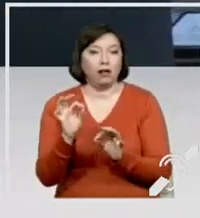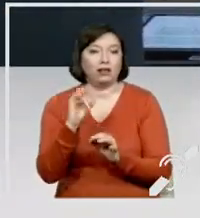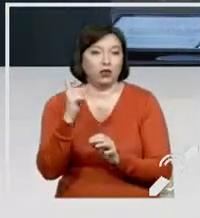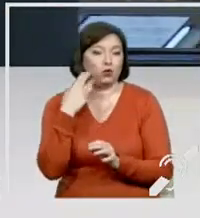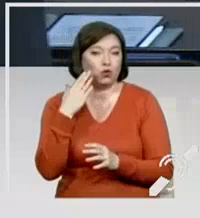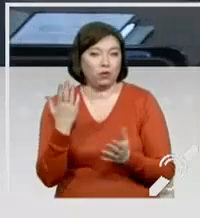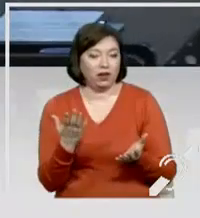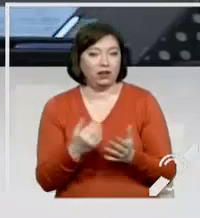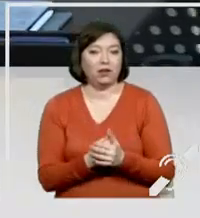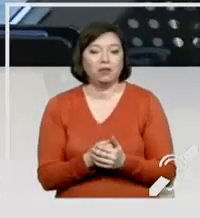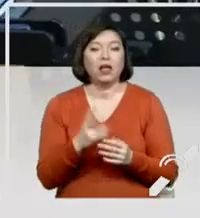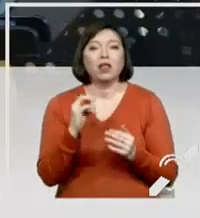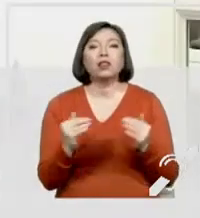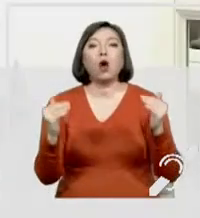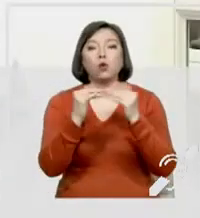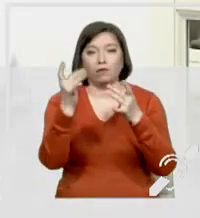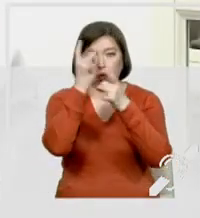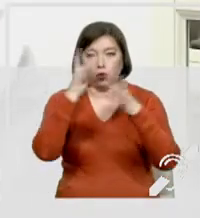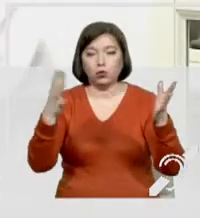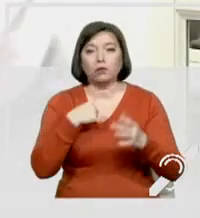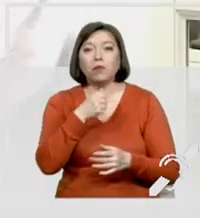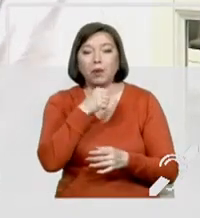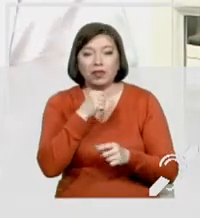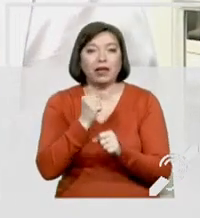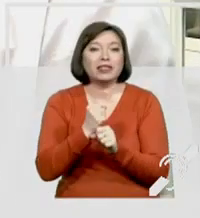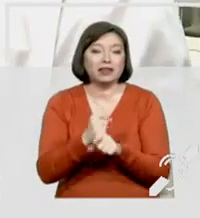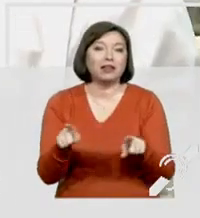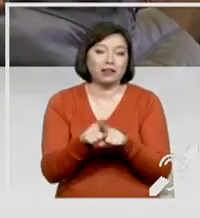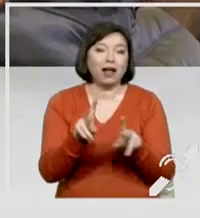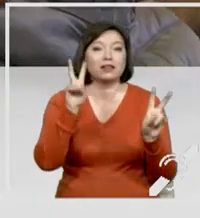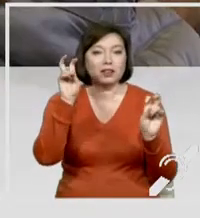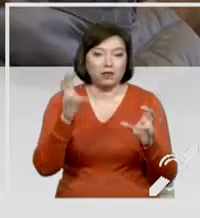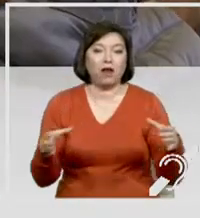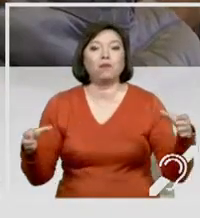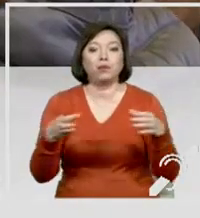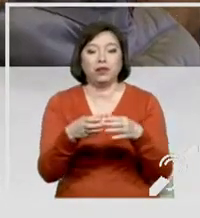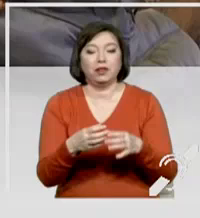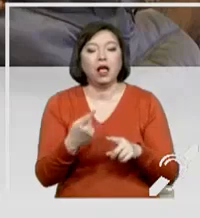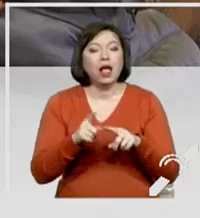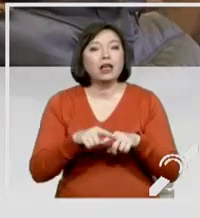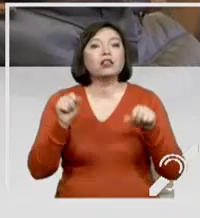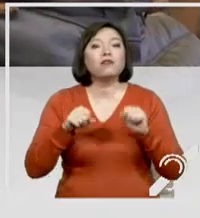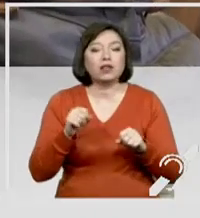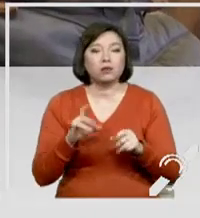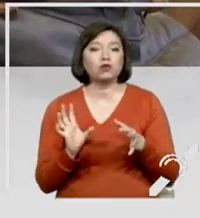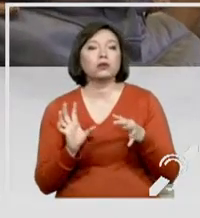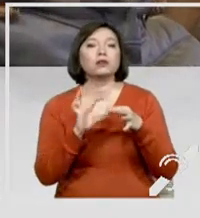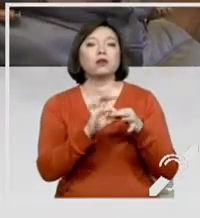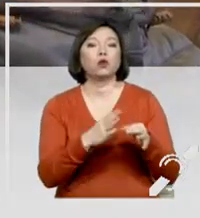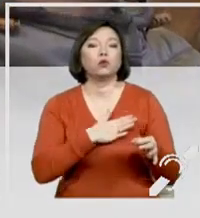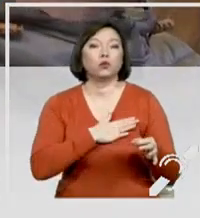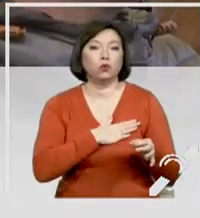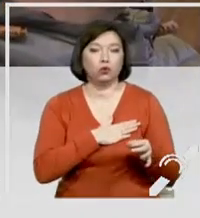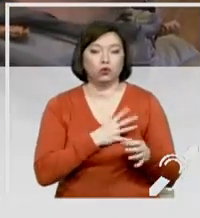România. Deci, la nivel cultural, am încercat să facem o așa zisă unire. Este o modalitate de a conecta suflete, de a